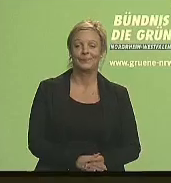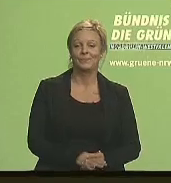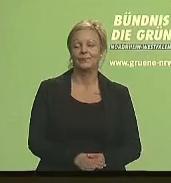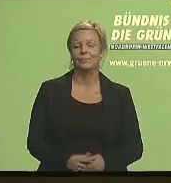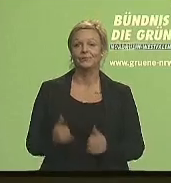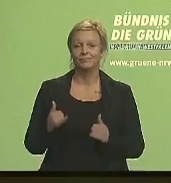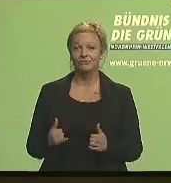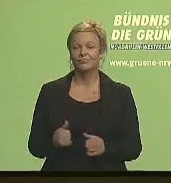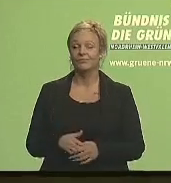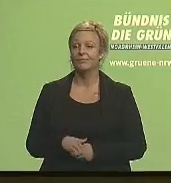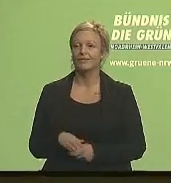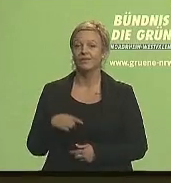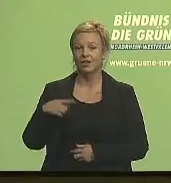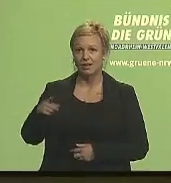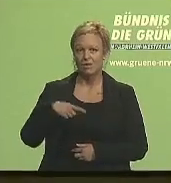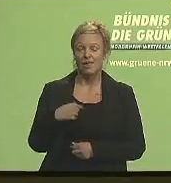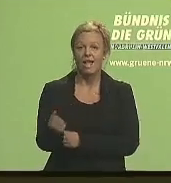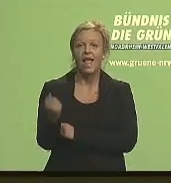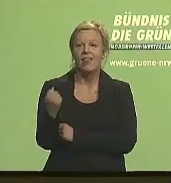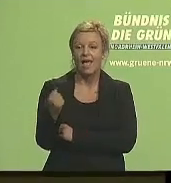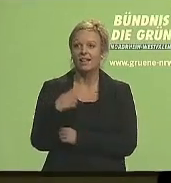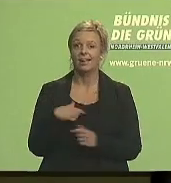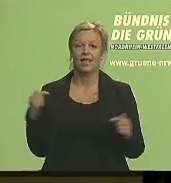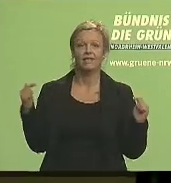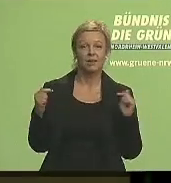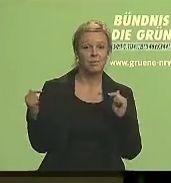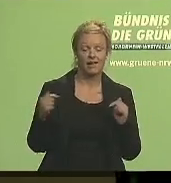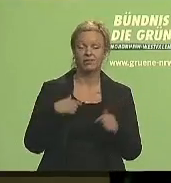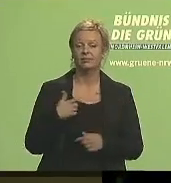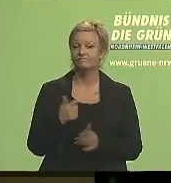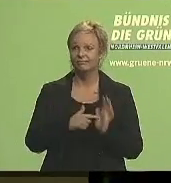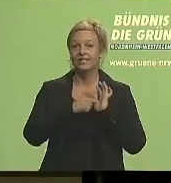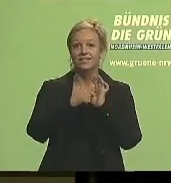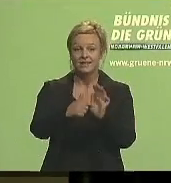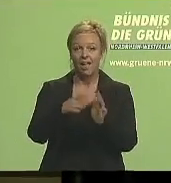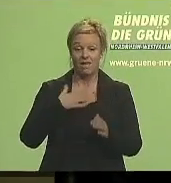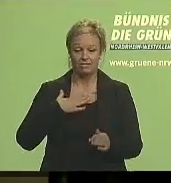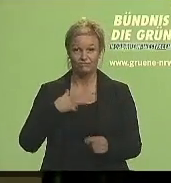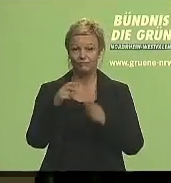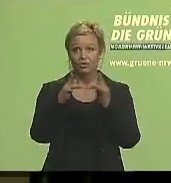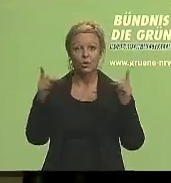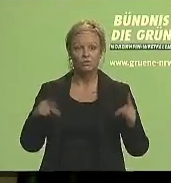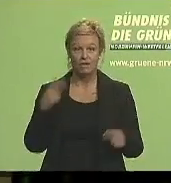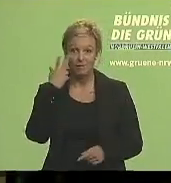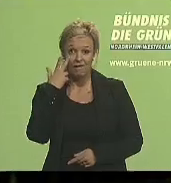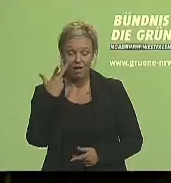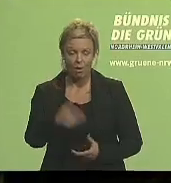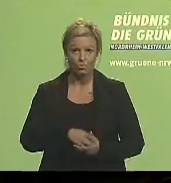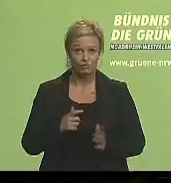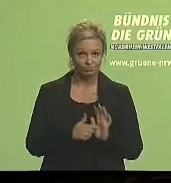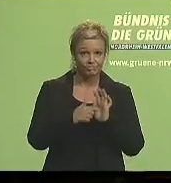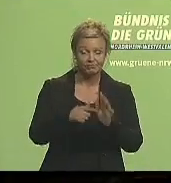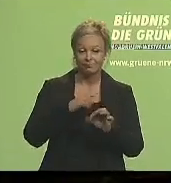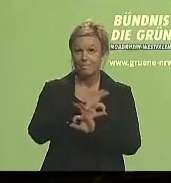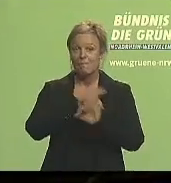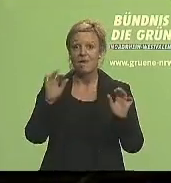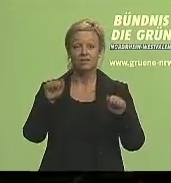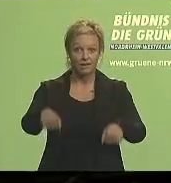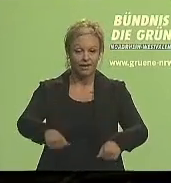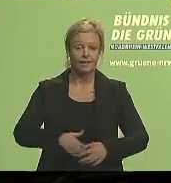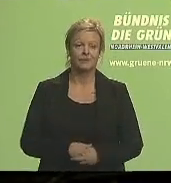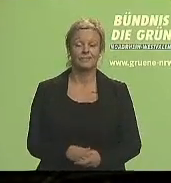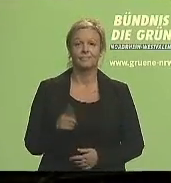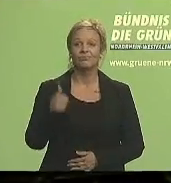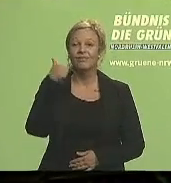gleich einsteigen in die Energiedebatte. Wir werden zeigen, was unsere Konzepte sind und wir werden zeigen, dass wir es besser können. Es gibt nur